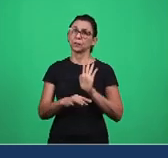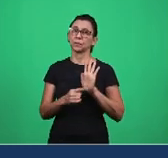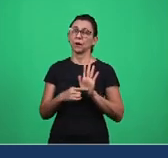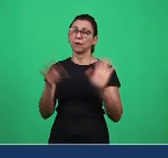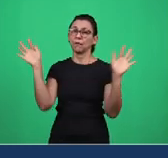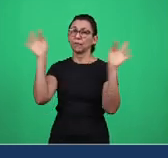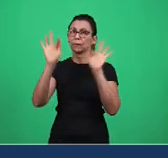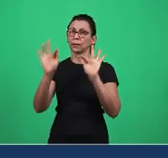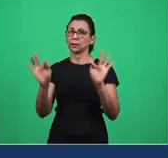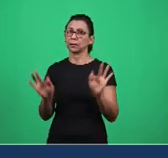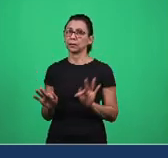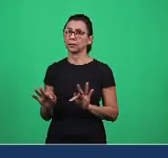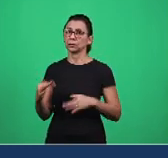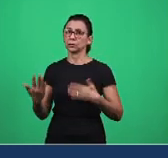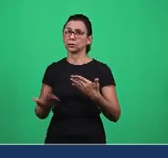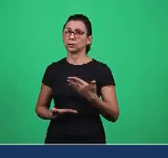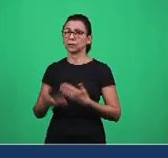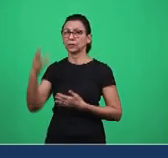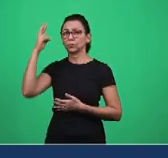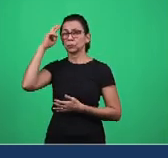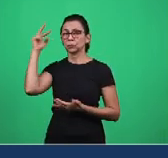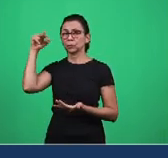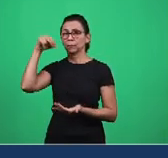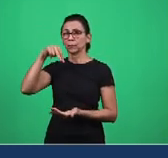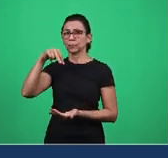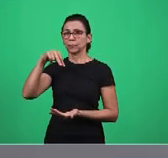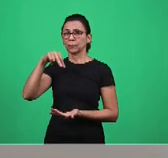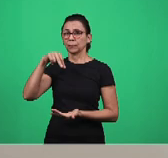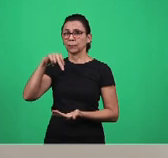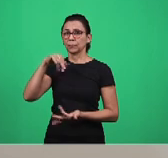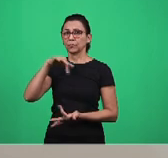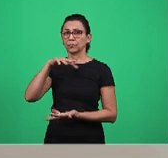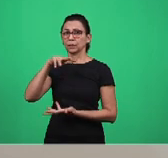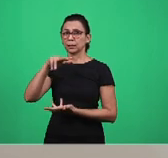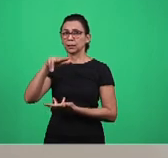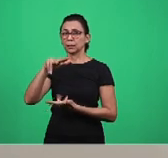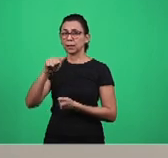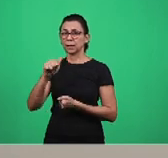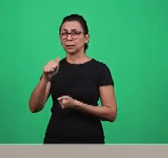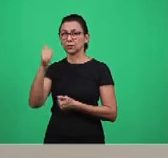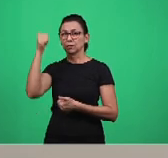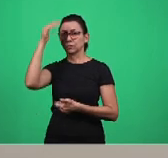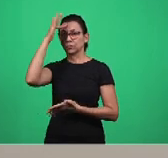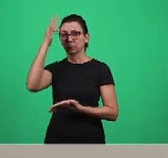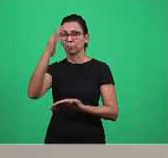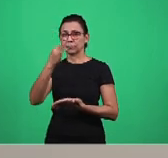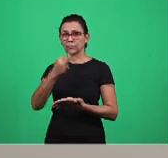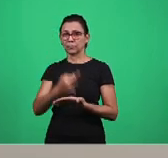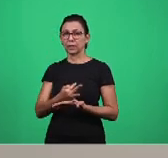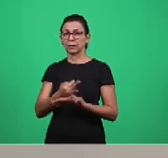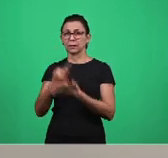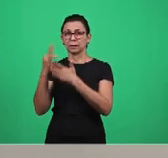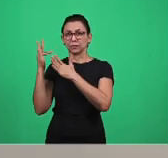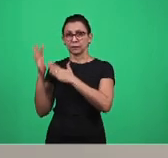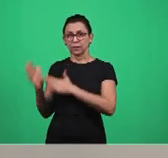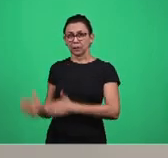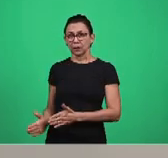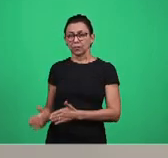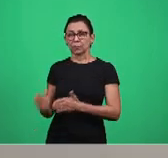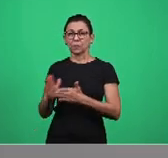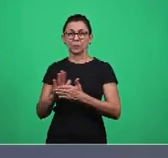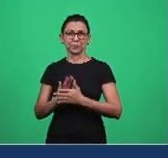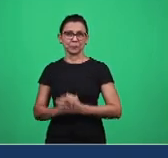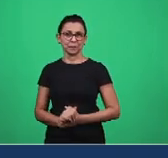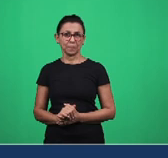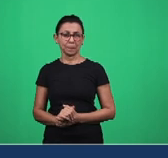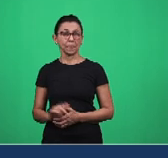était quelqu'un qui travaillait, elle était disposée au travail. Tu vas? Non, j'irai, personne ne va empêcher. L'Église maintenant, aujourd'hui, toi